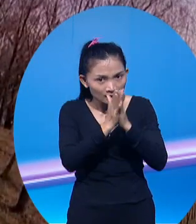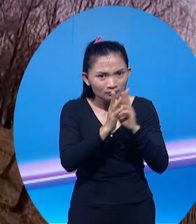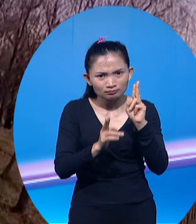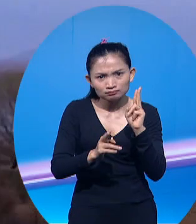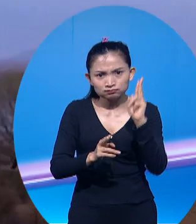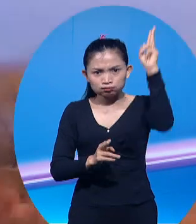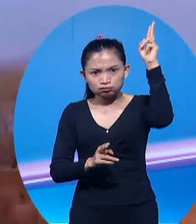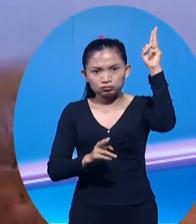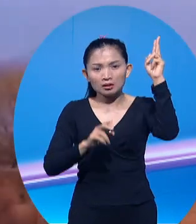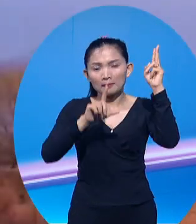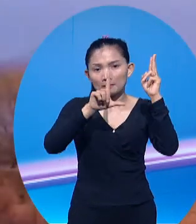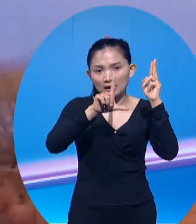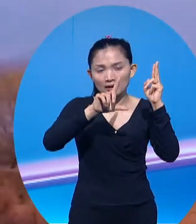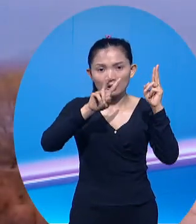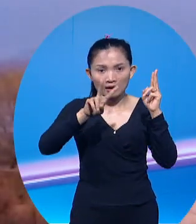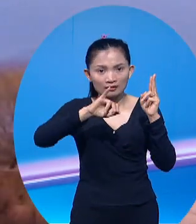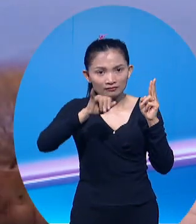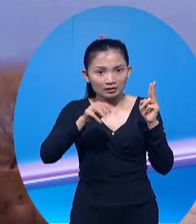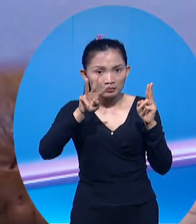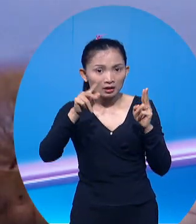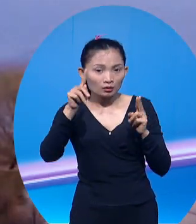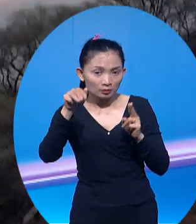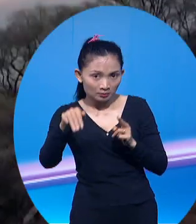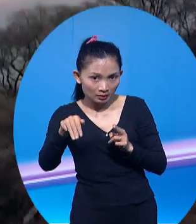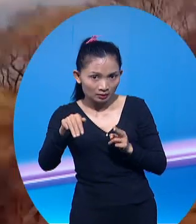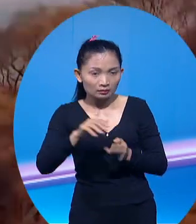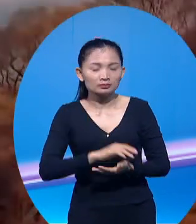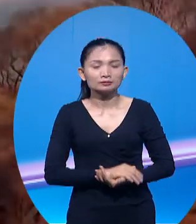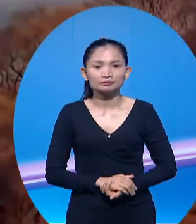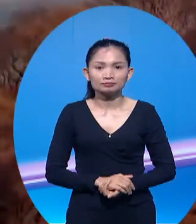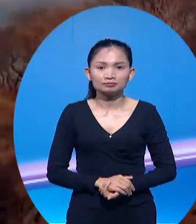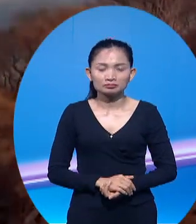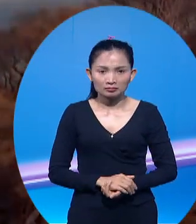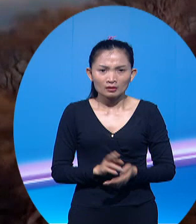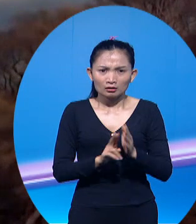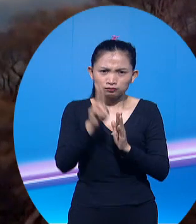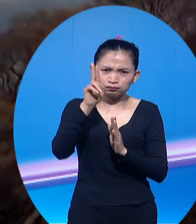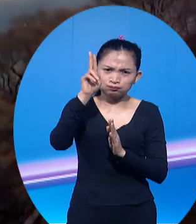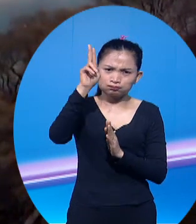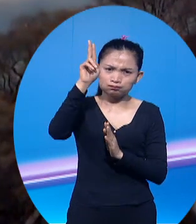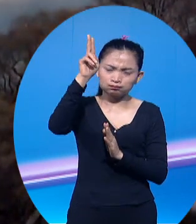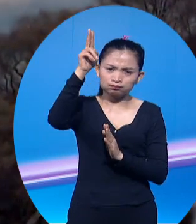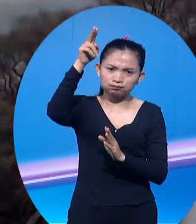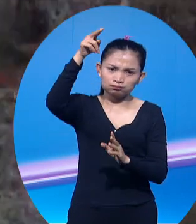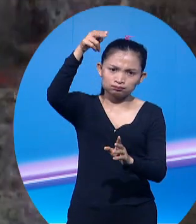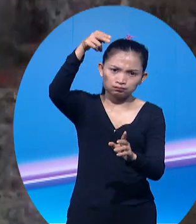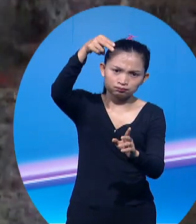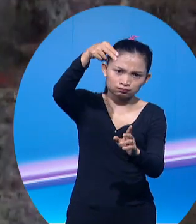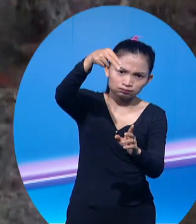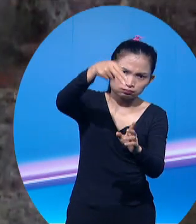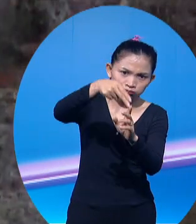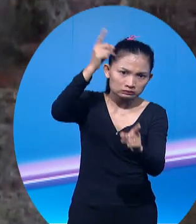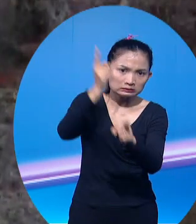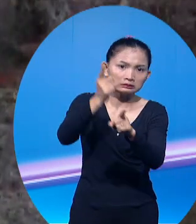72,3 km, trong khi bay theo hành trình 1.000 km như dự kiến và chính xác trúng mục tiêu ở vùng biển phía đông của nước